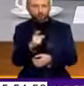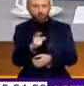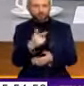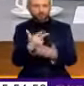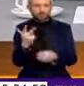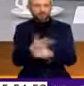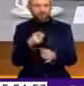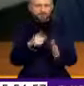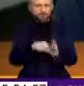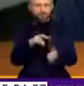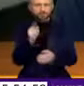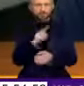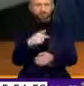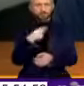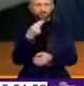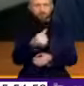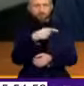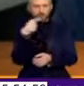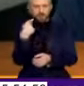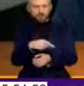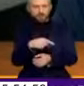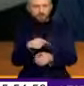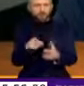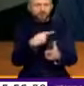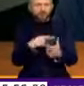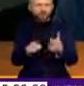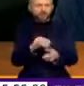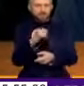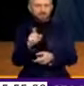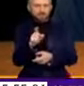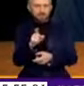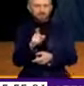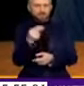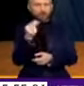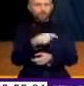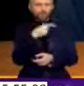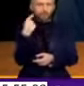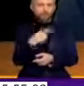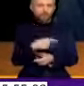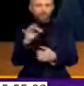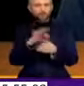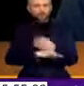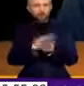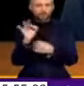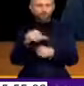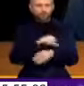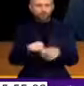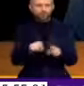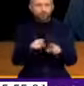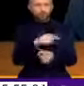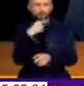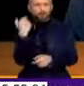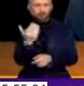в три дешевша, ніж той, який ми купуємо в Росії, чи купуємо в Росії на західному чи на східному кордоні, це все одно